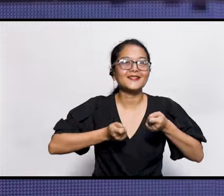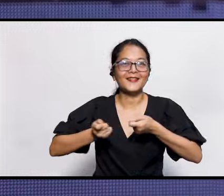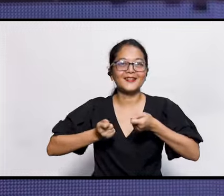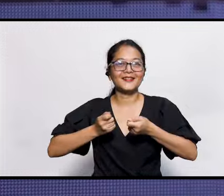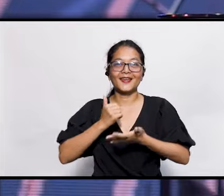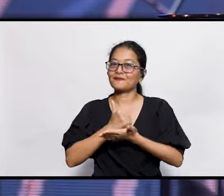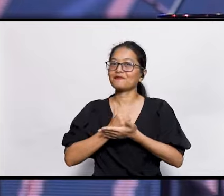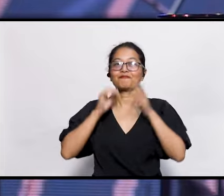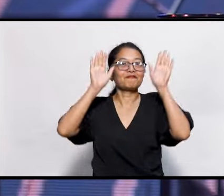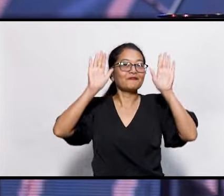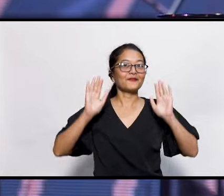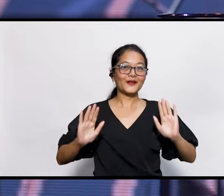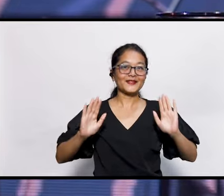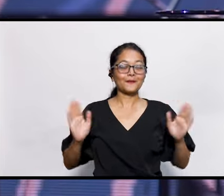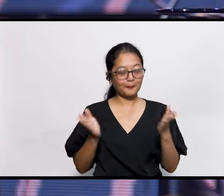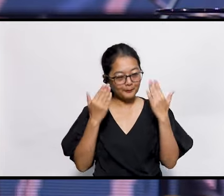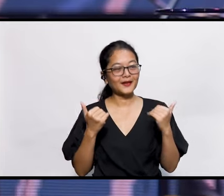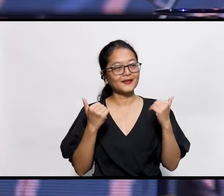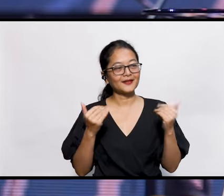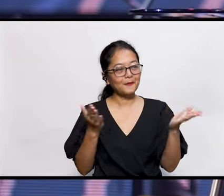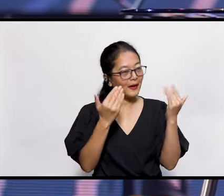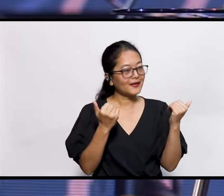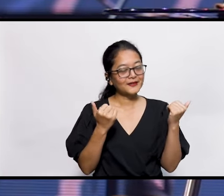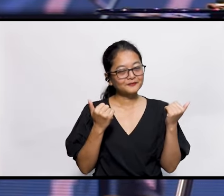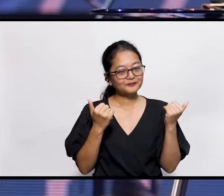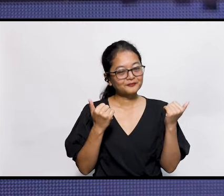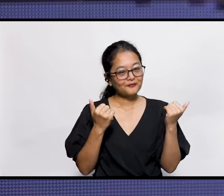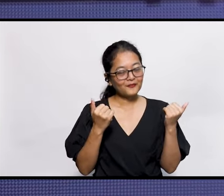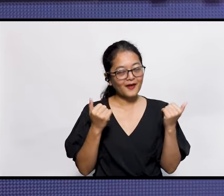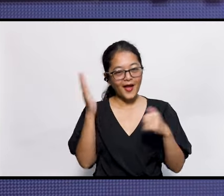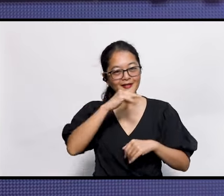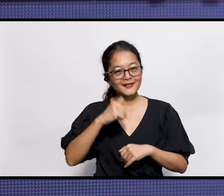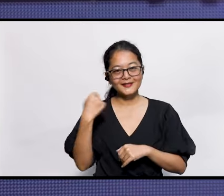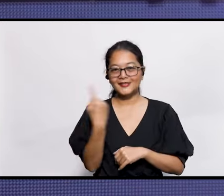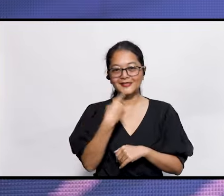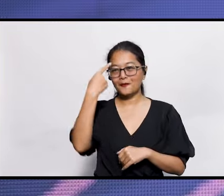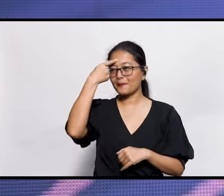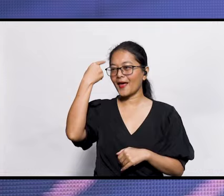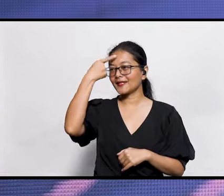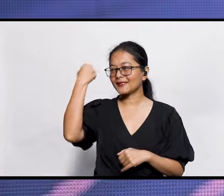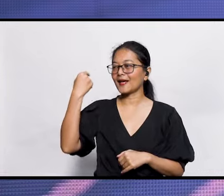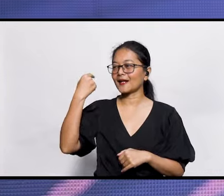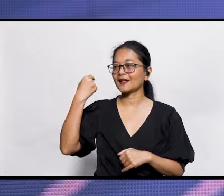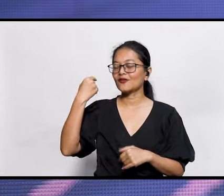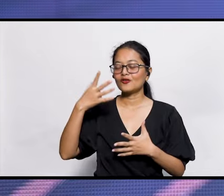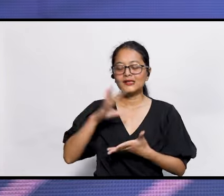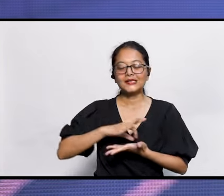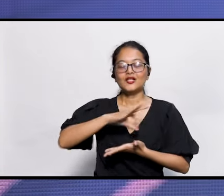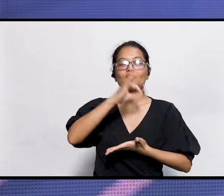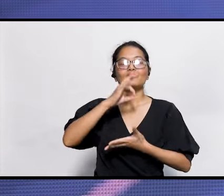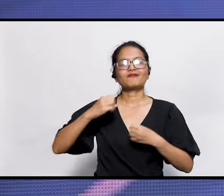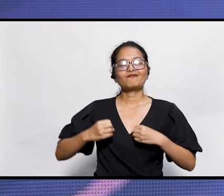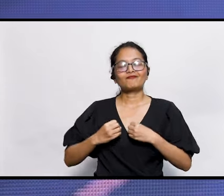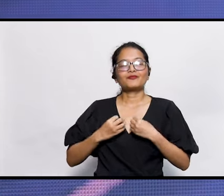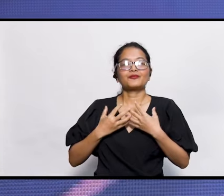sekali maka itu saya ingin ajak anda untuk belajar untuk selalu mengactivate roh kita